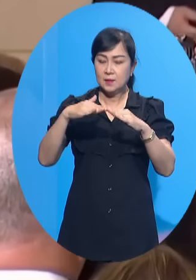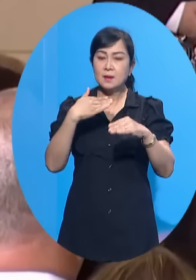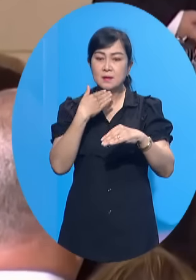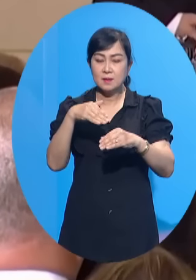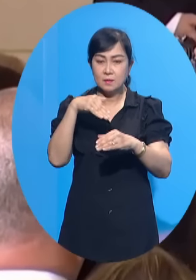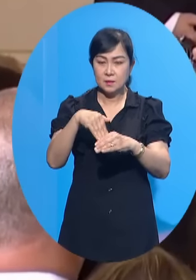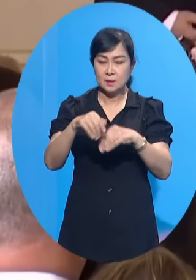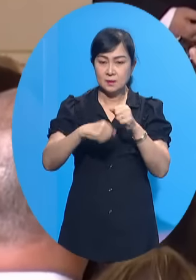cử năm nay